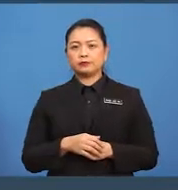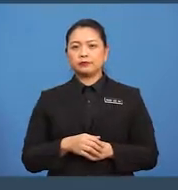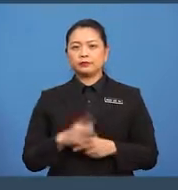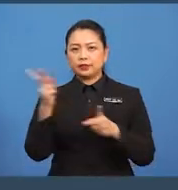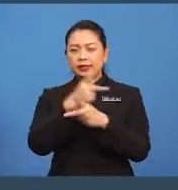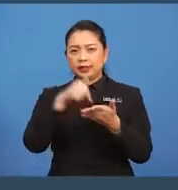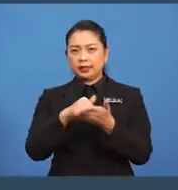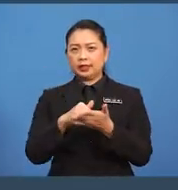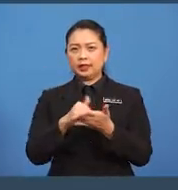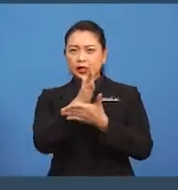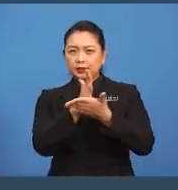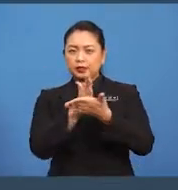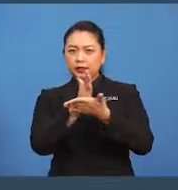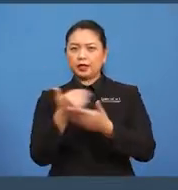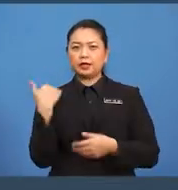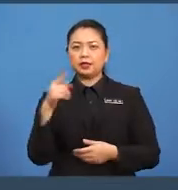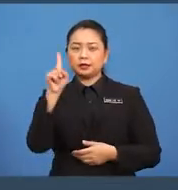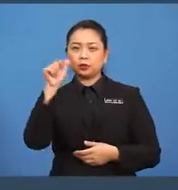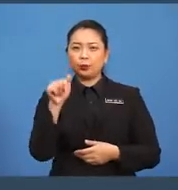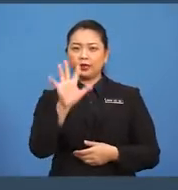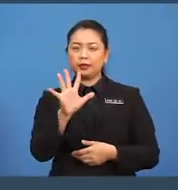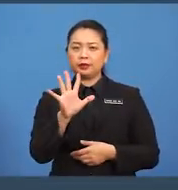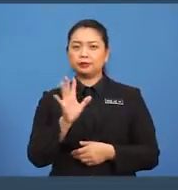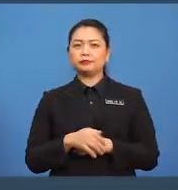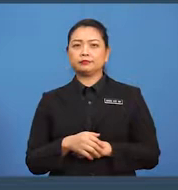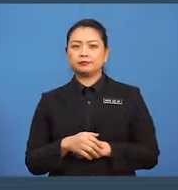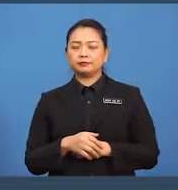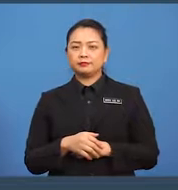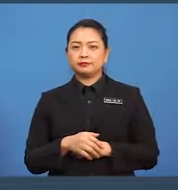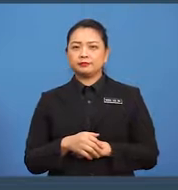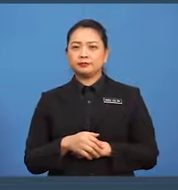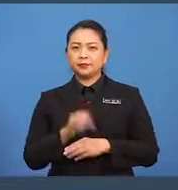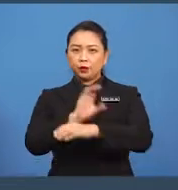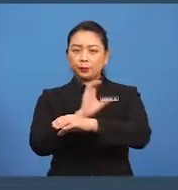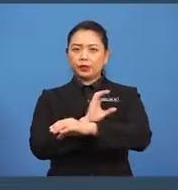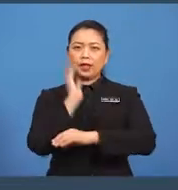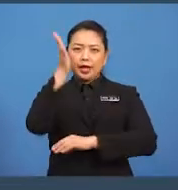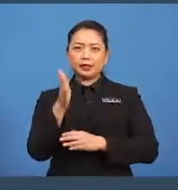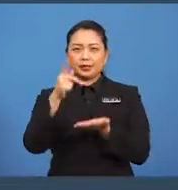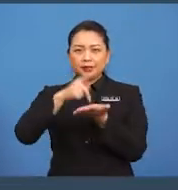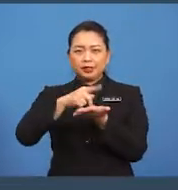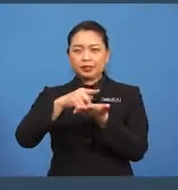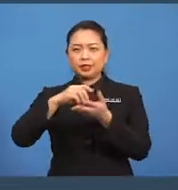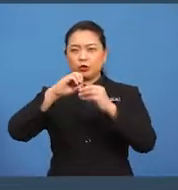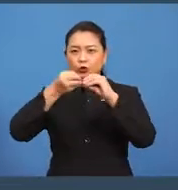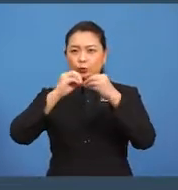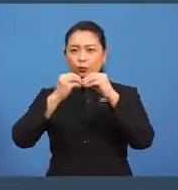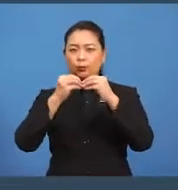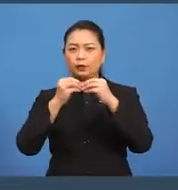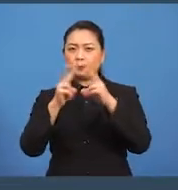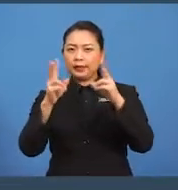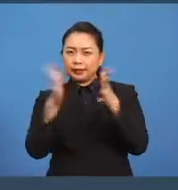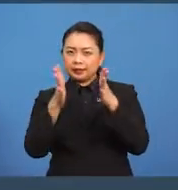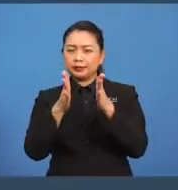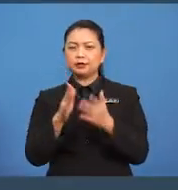yang kita perolehi ialah 1.5. Komputer akan mengambil kira nombor bulat terkecil iaitu